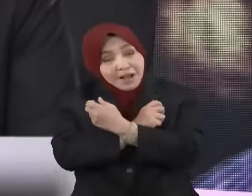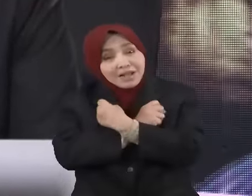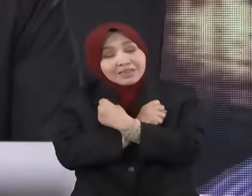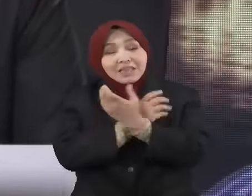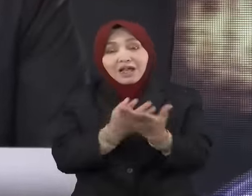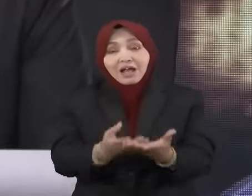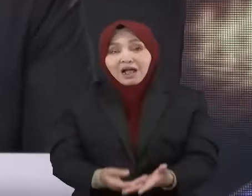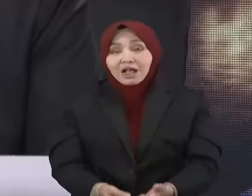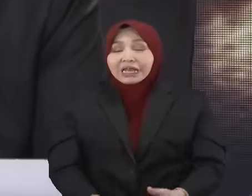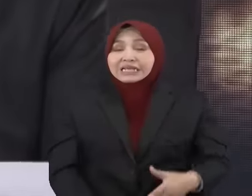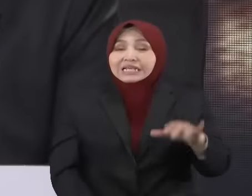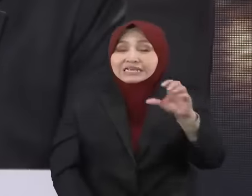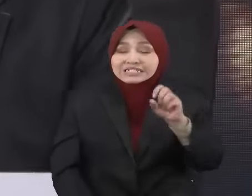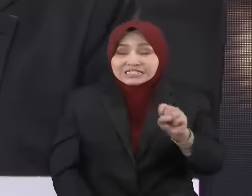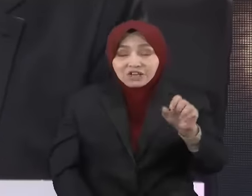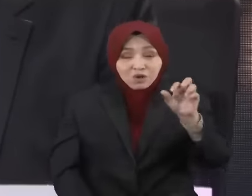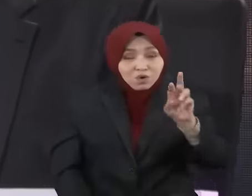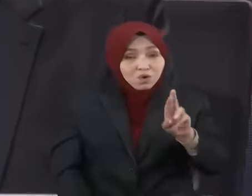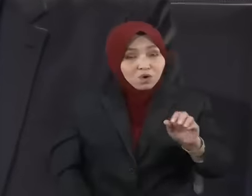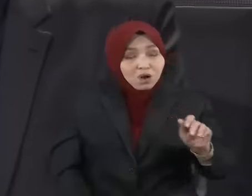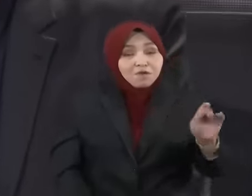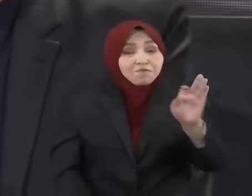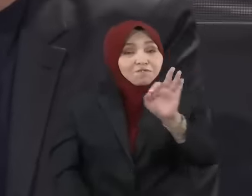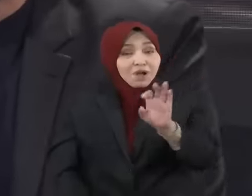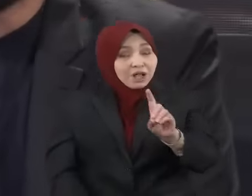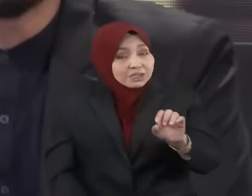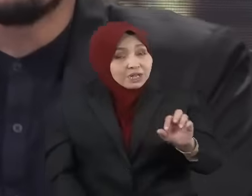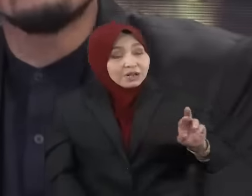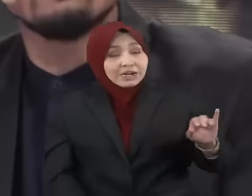رحمن اشرح صدري